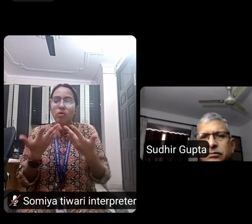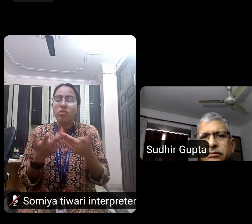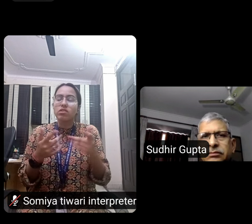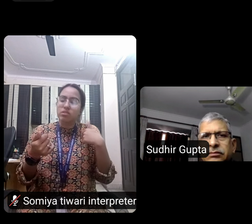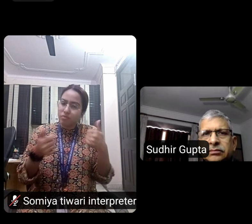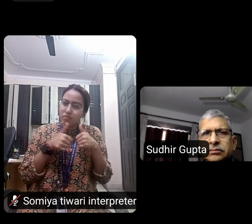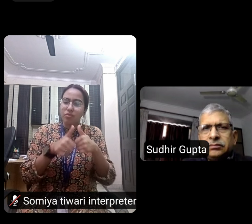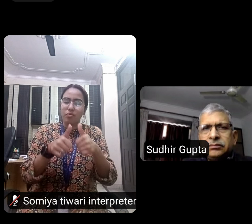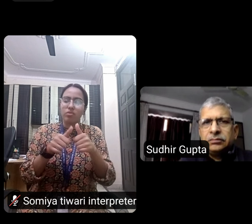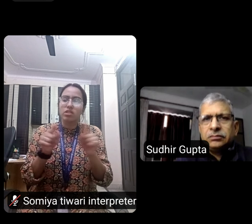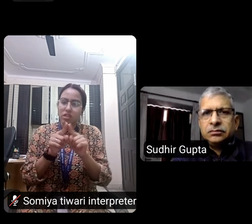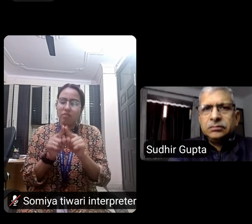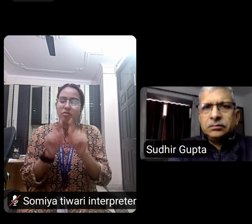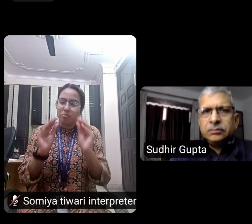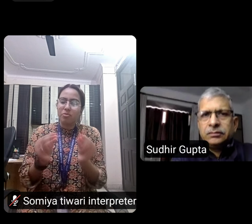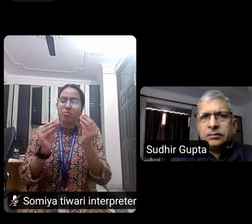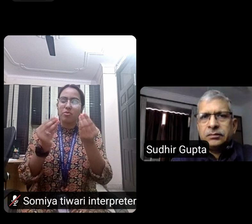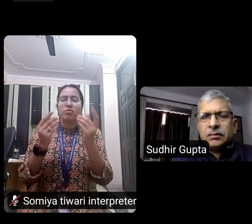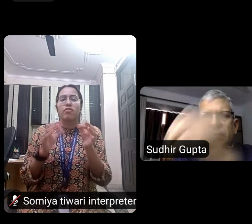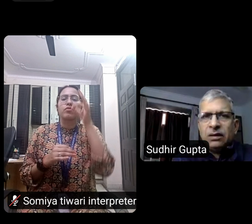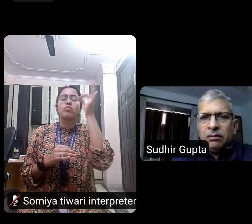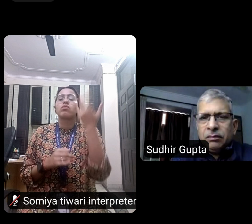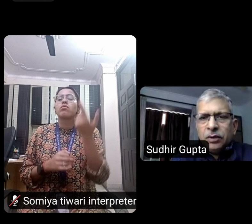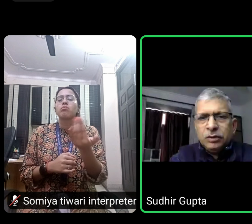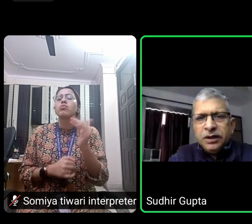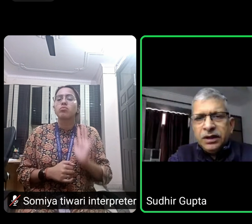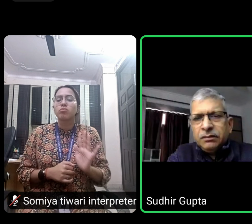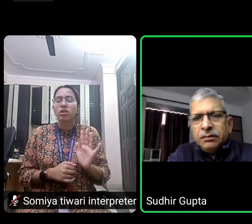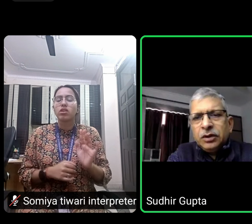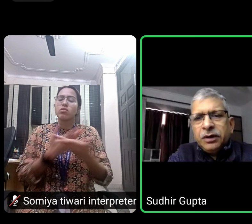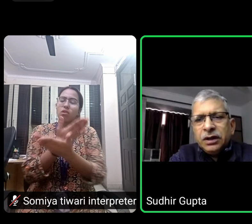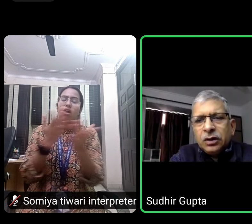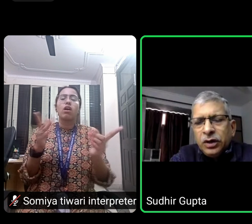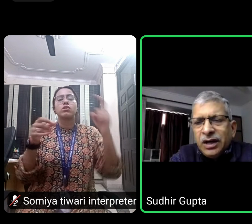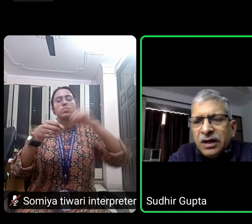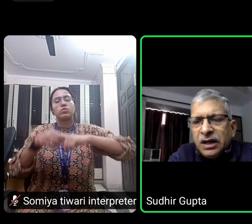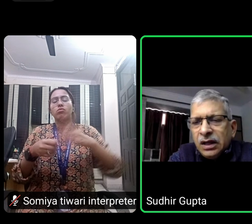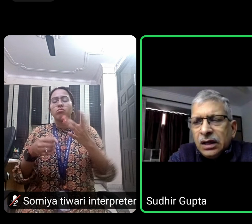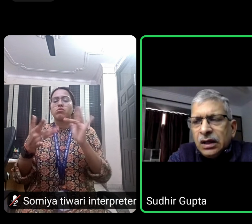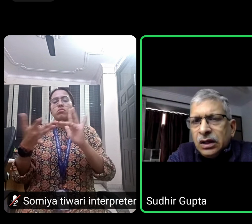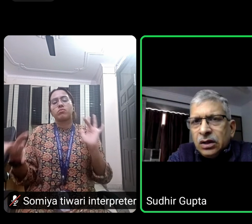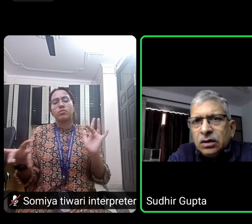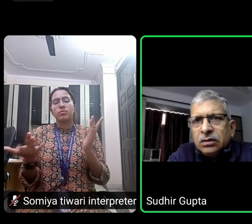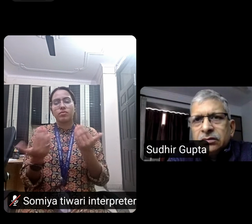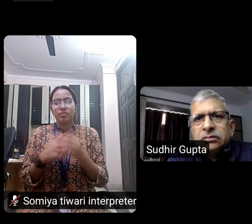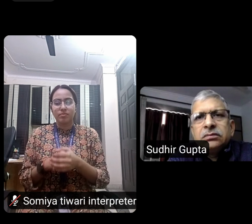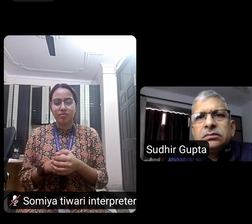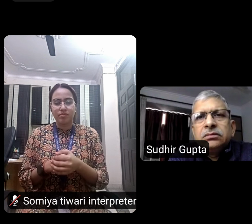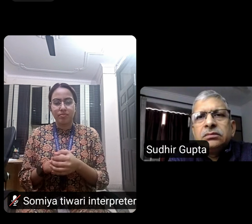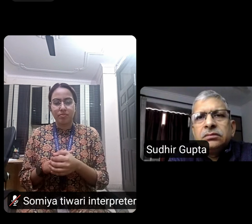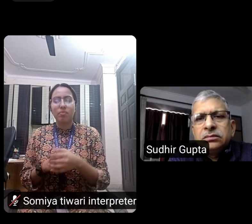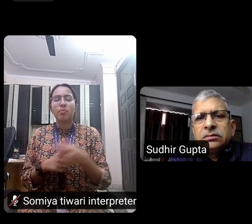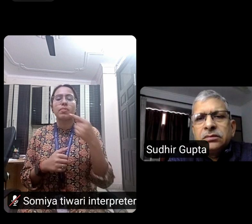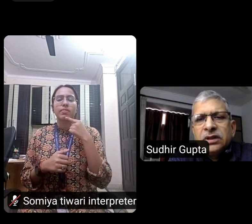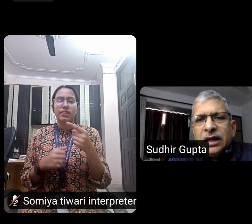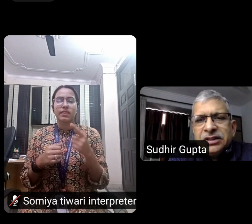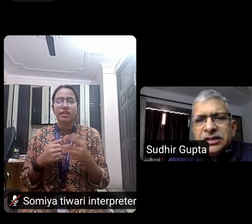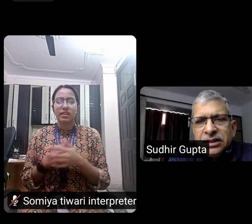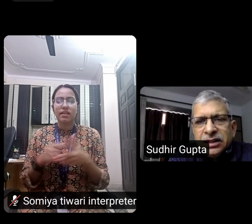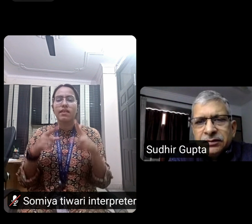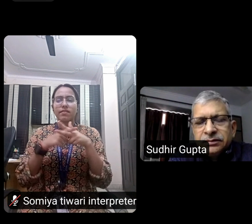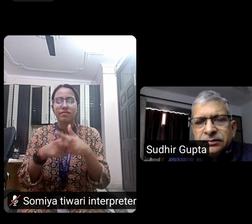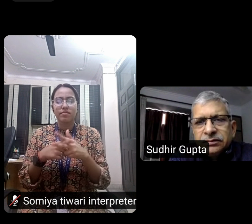करने से मेरा बच्चा थोड़ा सा और इम्प्रूवमेंट हो जाएगा सर। बहुत बढ़िया, बहुत बढ़िया। कोई आपकी सॉरी टू इंटरप्ट यू सर,